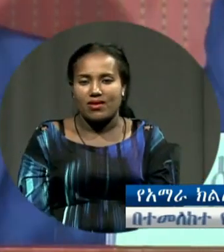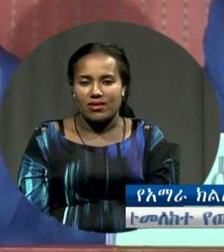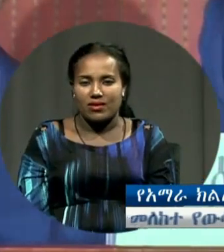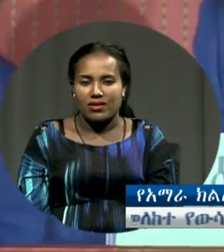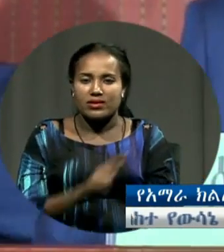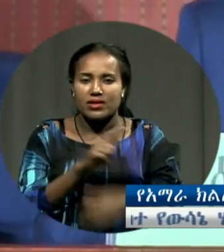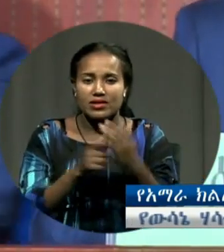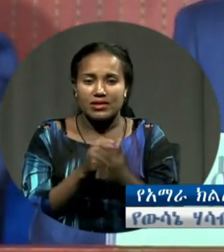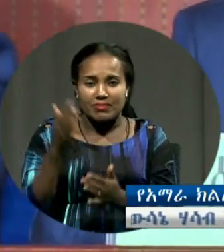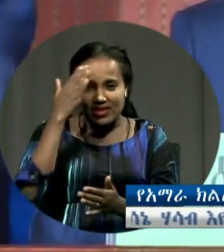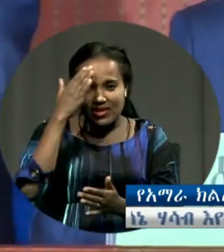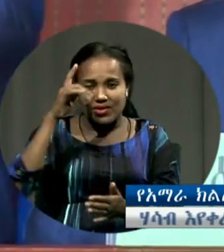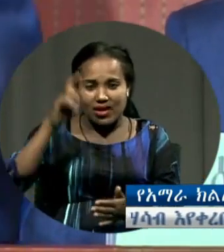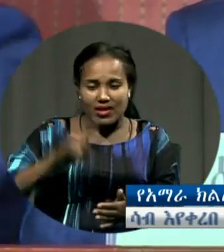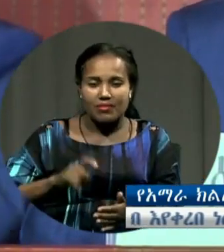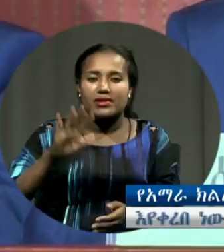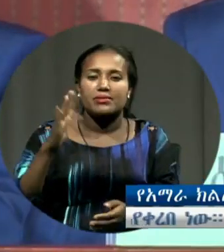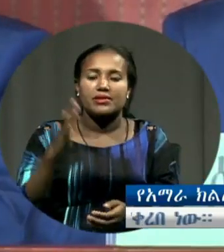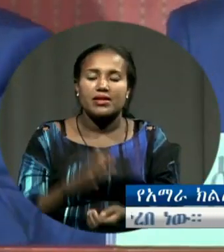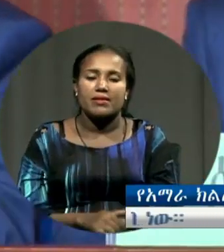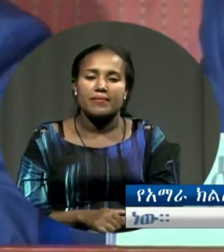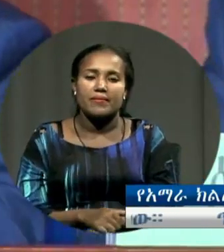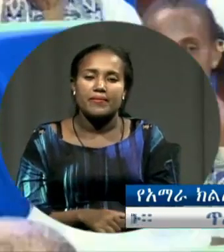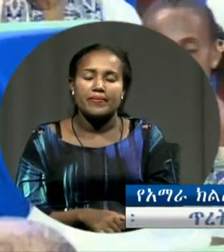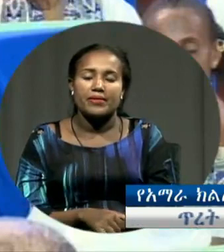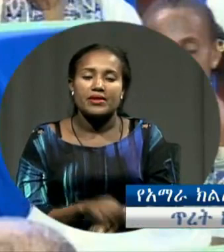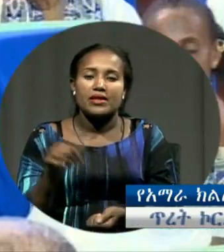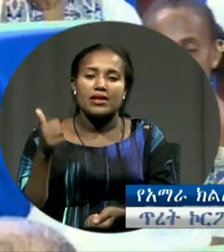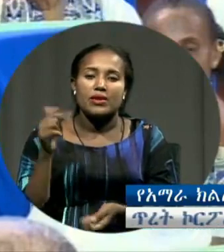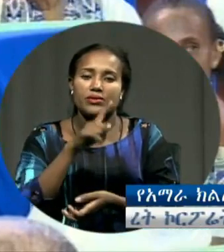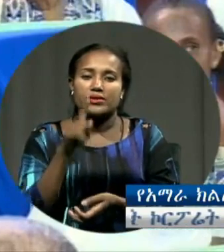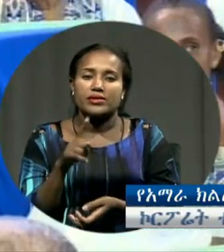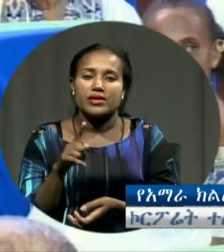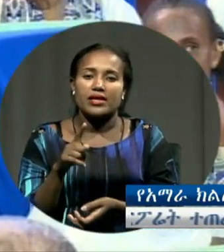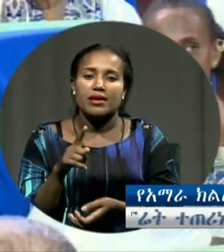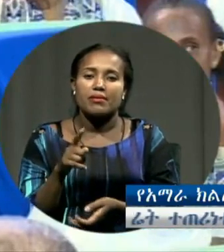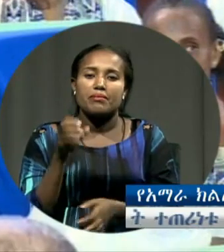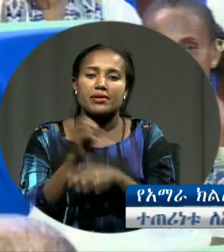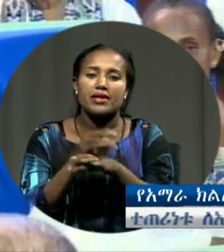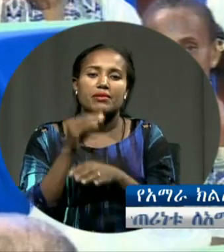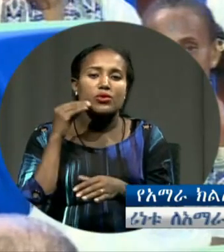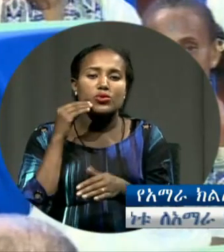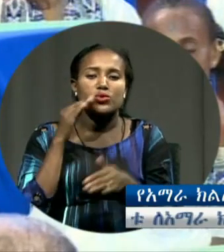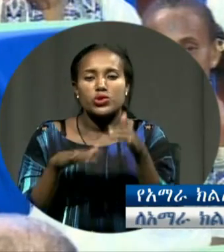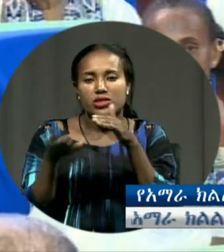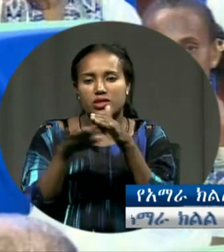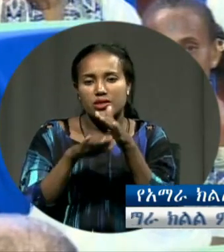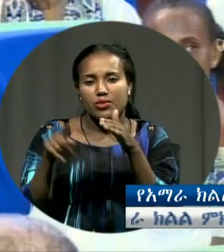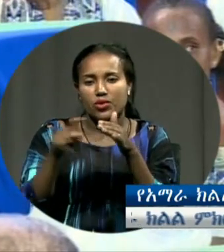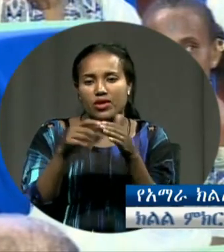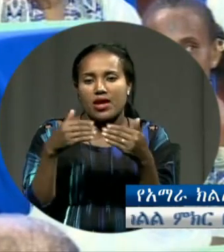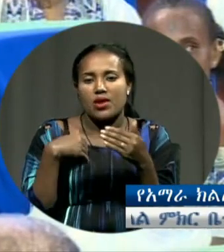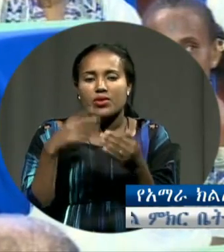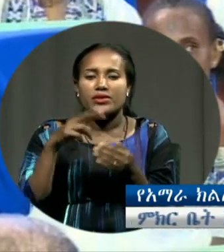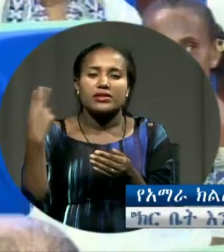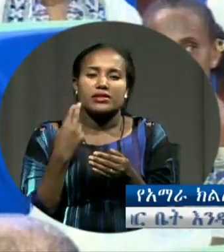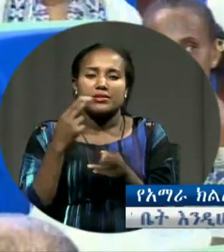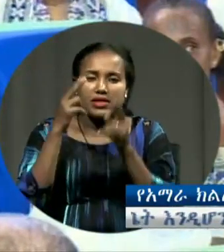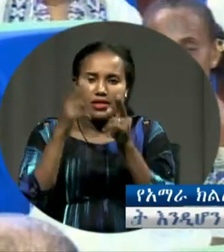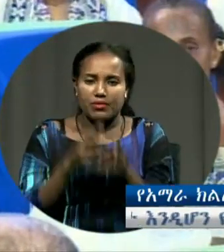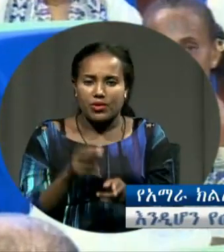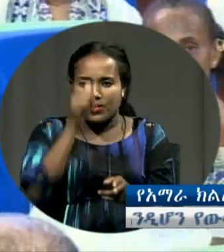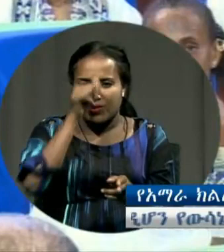ስለዚህ መታወቅ ያለበት ይመስለኛል። ሌላው ጥያቄ በምክር ቤቱ ስር ቢሆን ያለውን ጠቀሜታ የተከበሩ አቶ